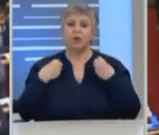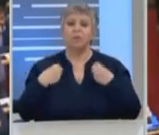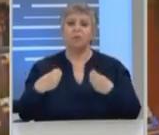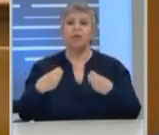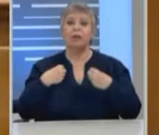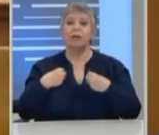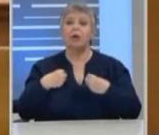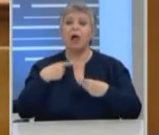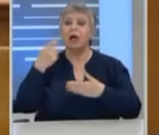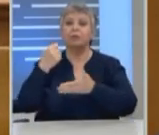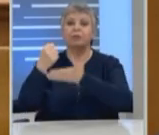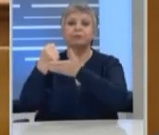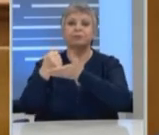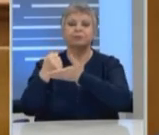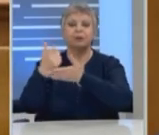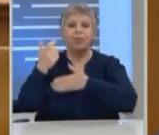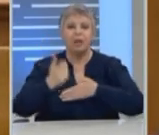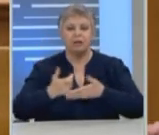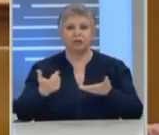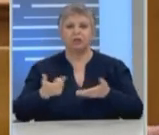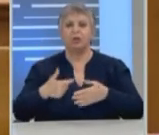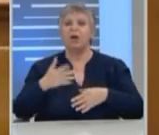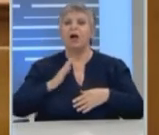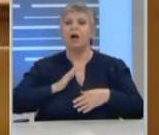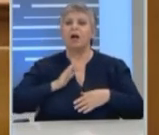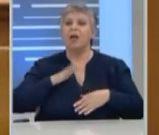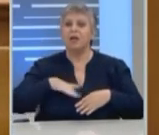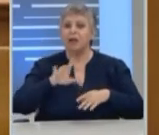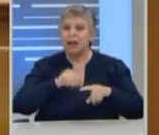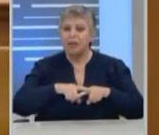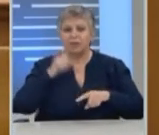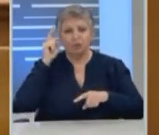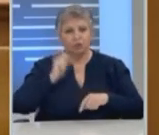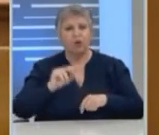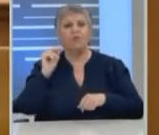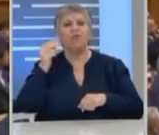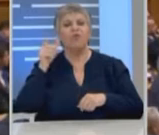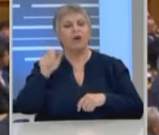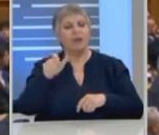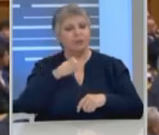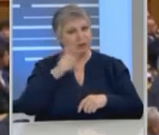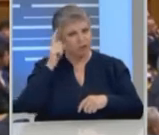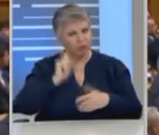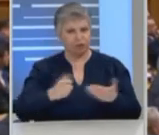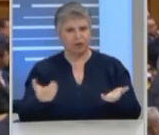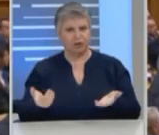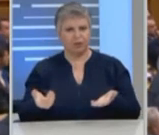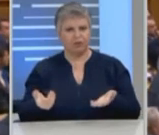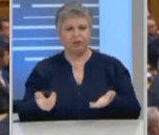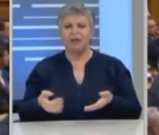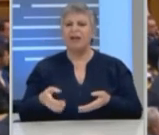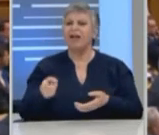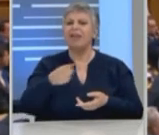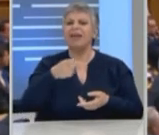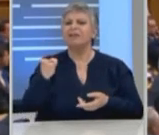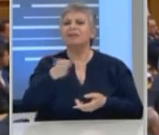Παρακαλώ πολύ. Το γνωρίζει ο ελληνικός λαός, το γνωρίζει και το σώμα. Παρακαλώ πολύ. Τώρα όμως που εσείς διαμαρτύρεστε, θα